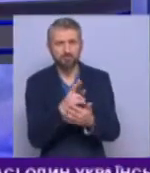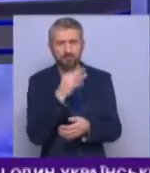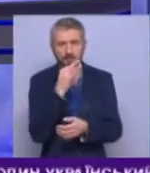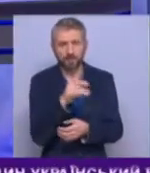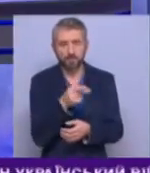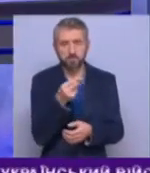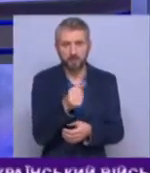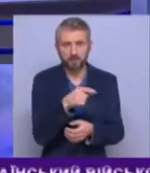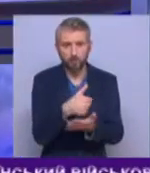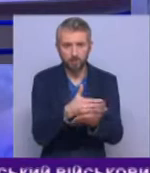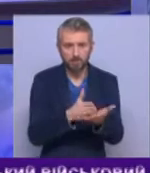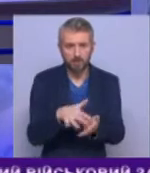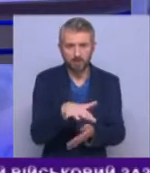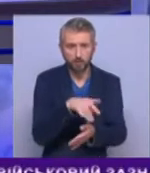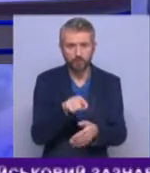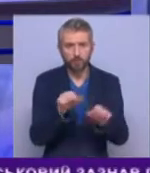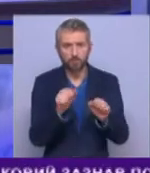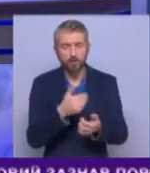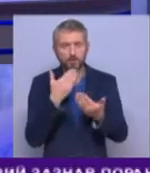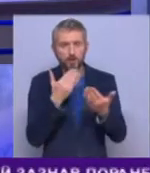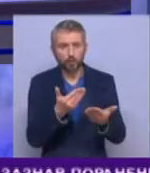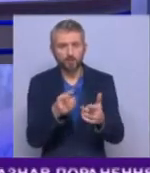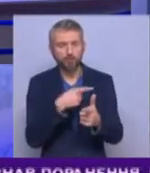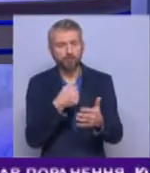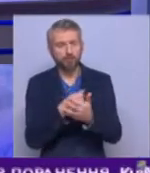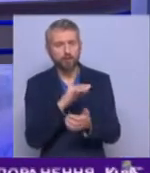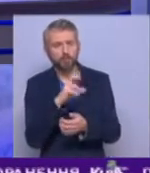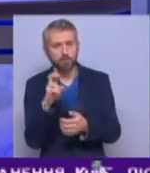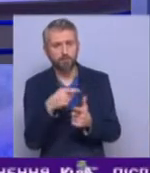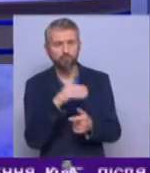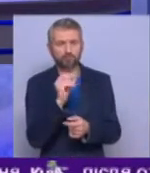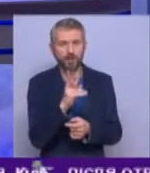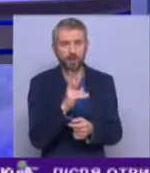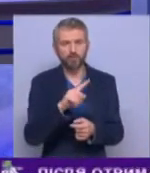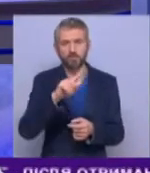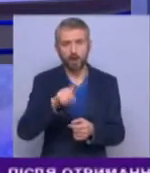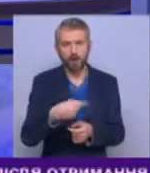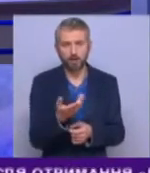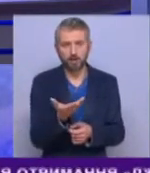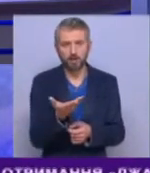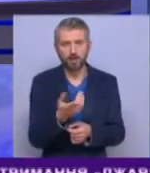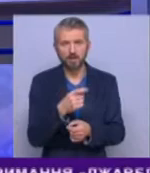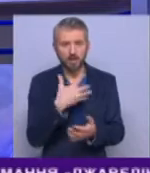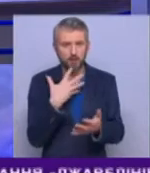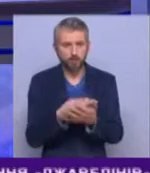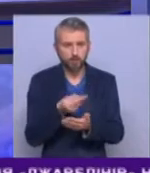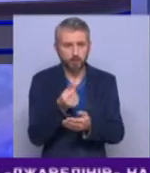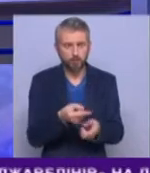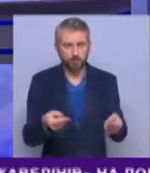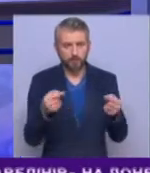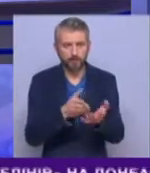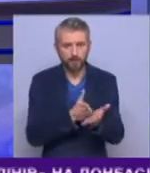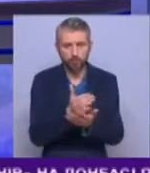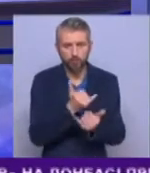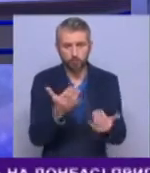він платить за утримання певної території, він може звернутися чи там до СББ, чи до ЖЕКу, що, і вимагати за свою плату відповідних